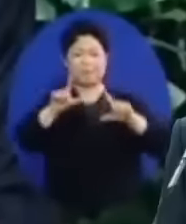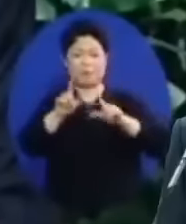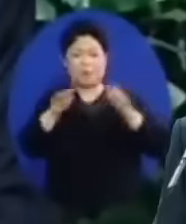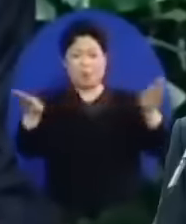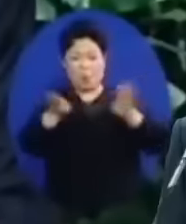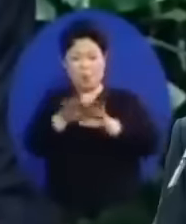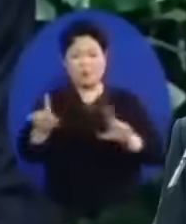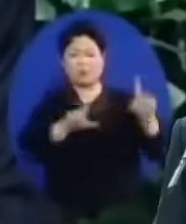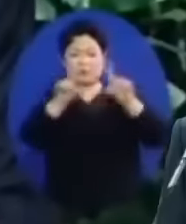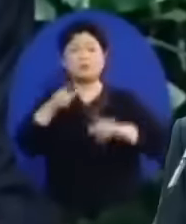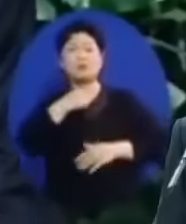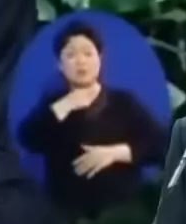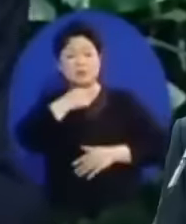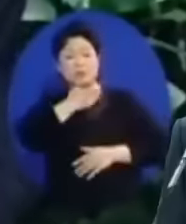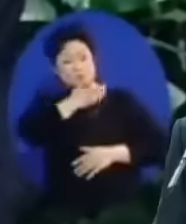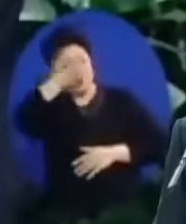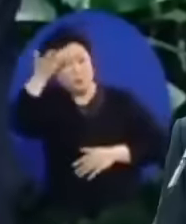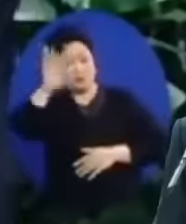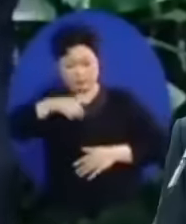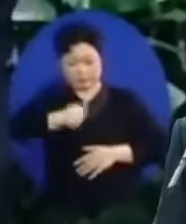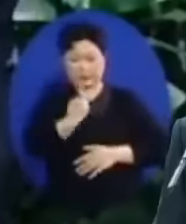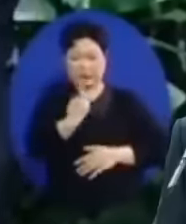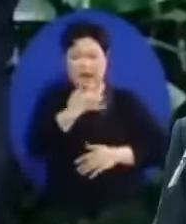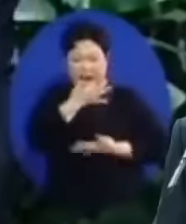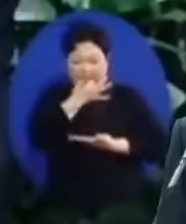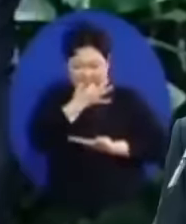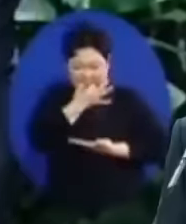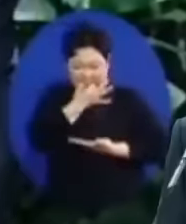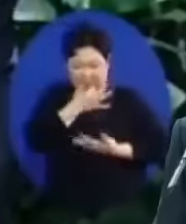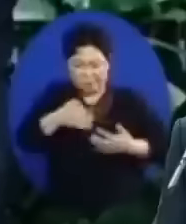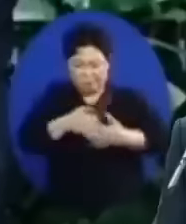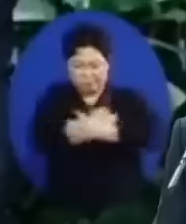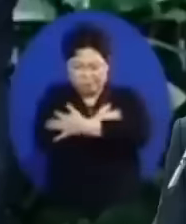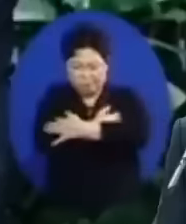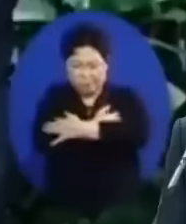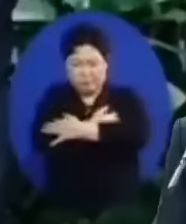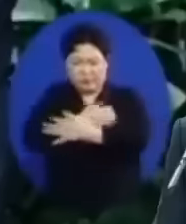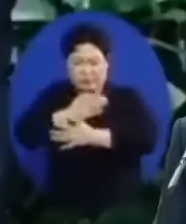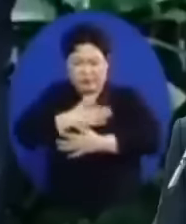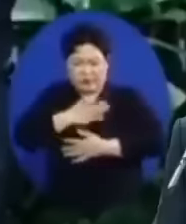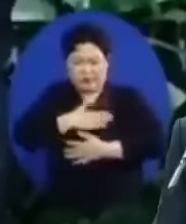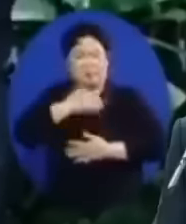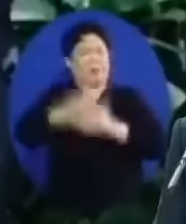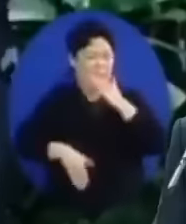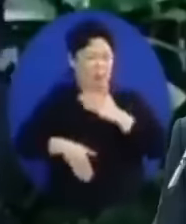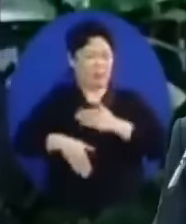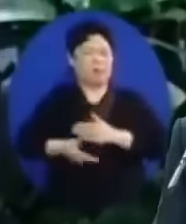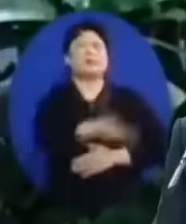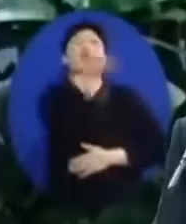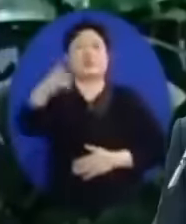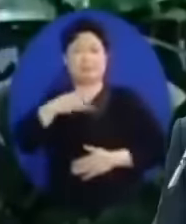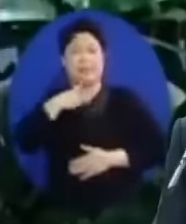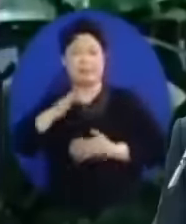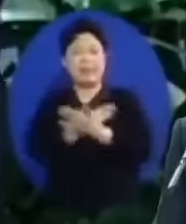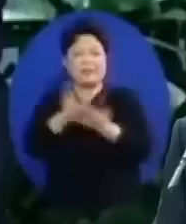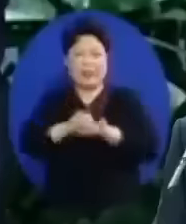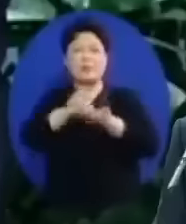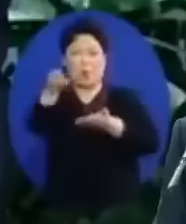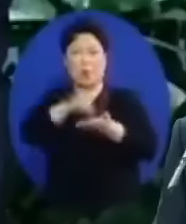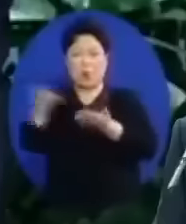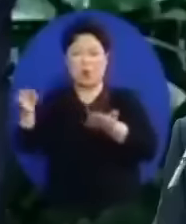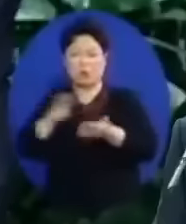사는 것이 이상인 것 꿈입니다. 그러나 자기는 욕심을 딱 가지고 나는 내놓고 너희들끼리 나누어서 잘